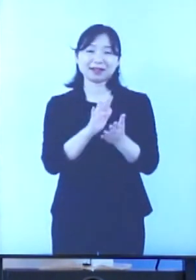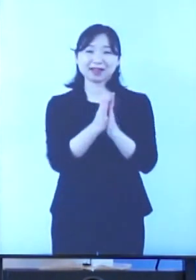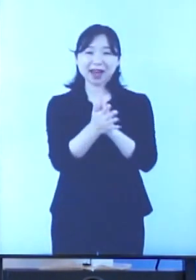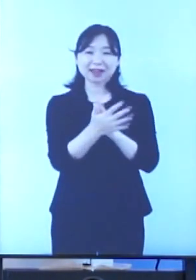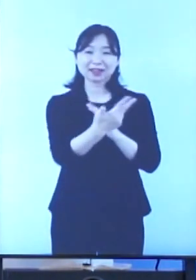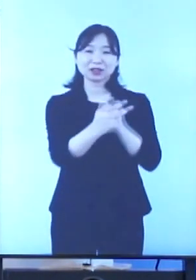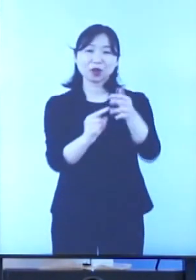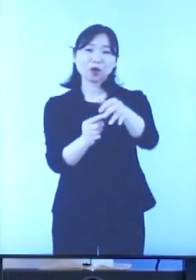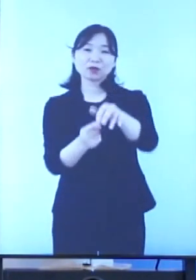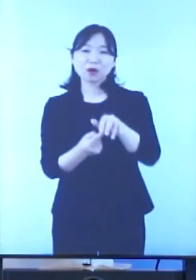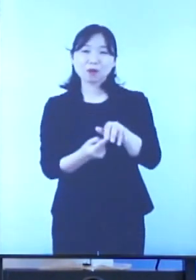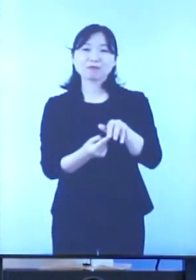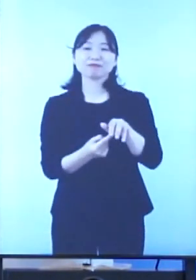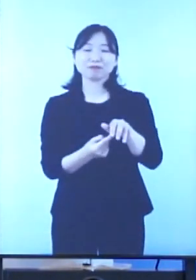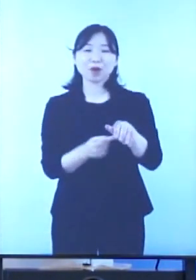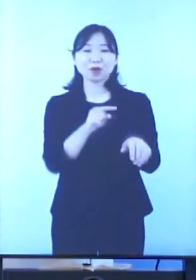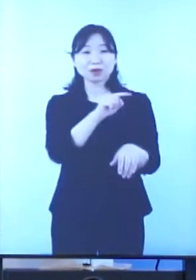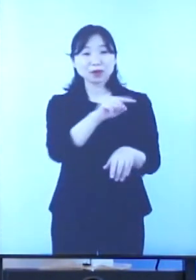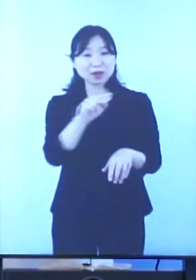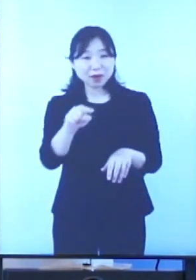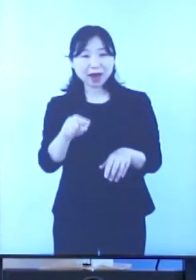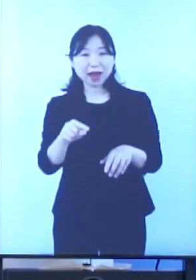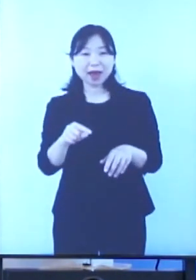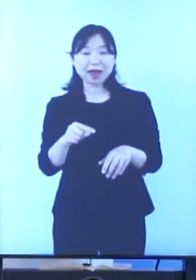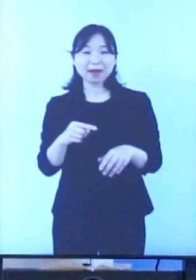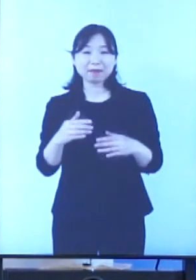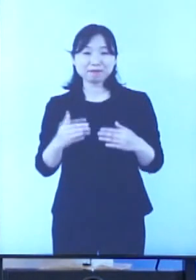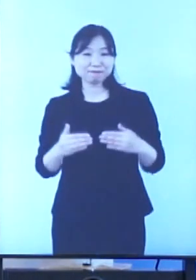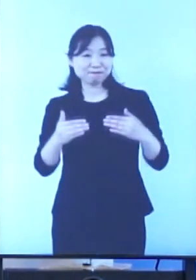も一歩踏み込んで、